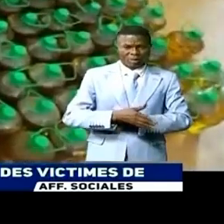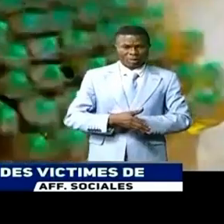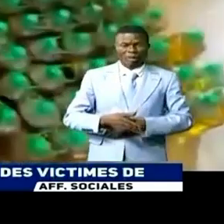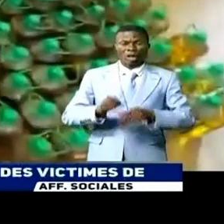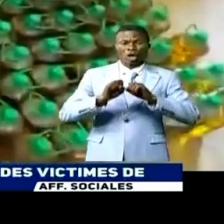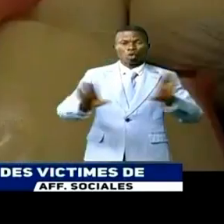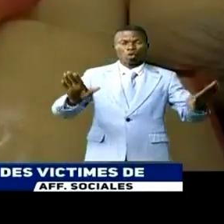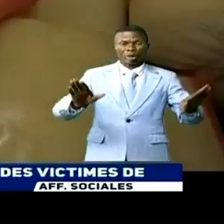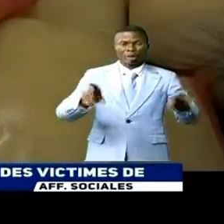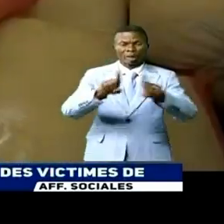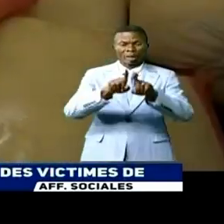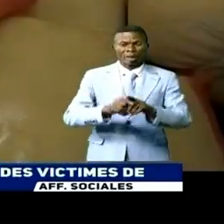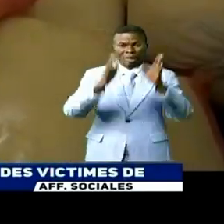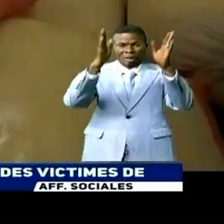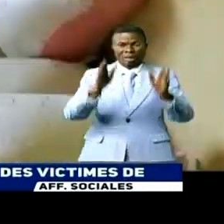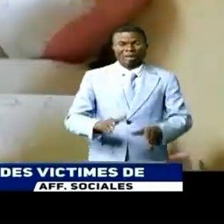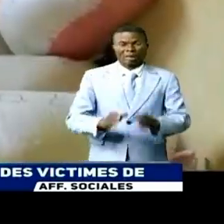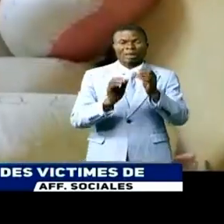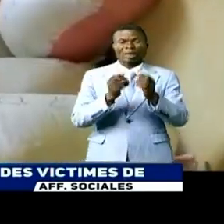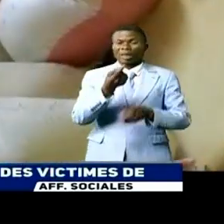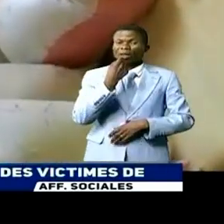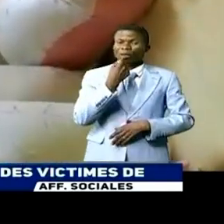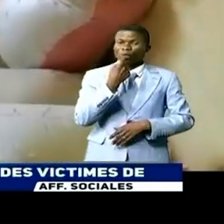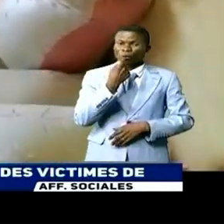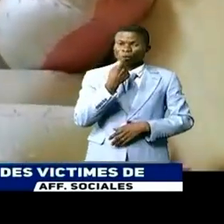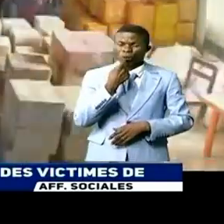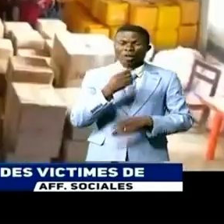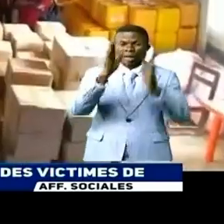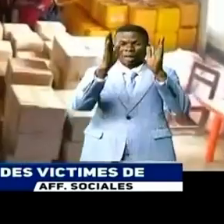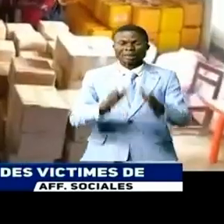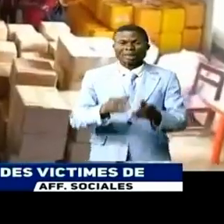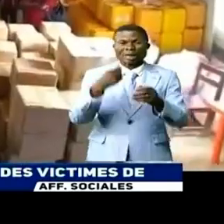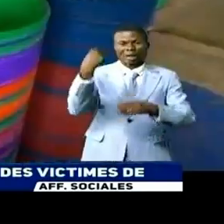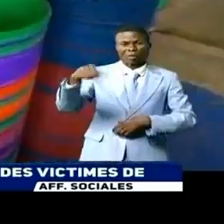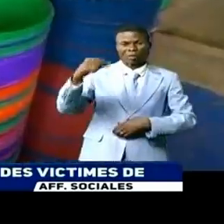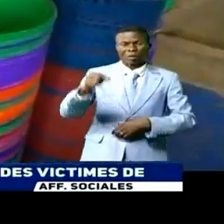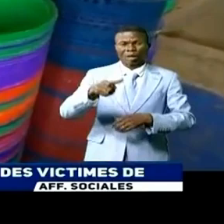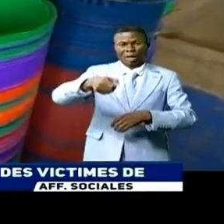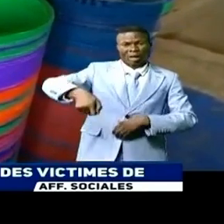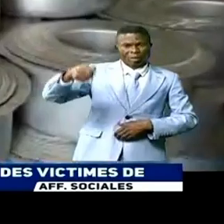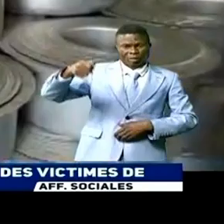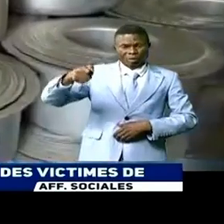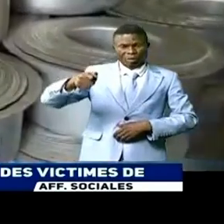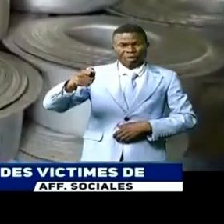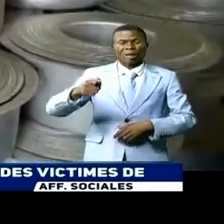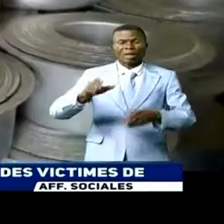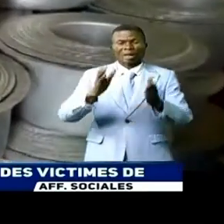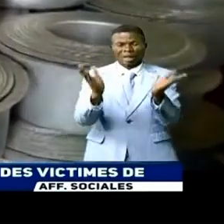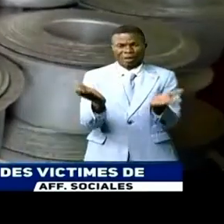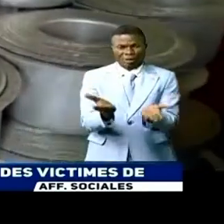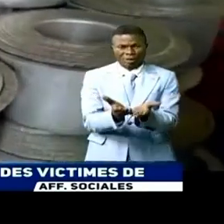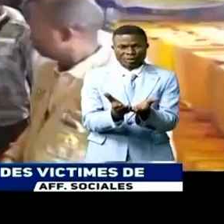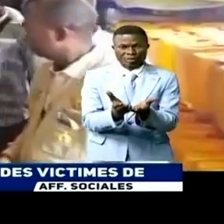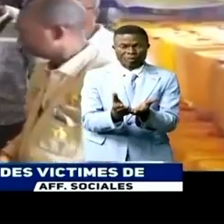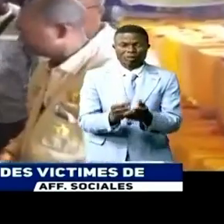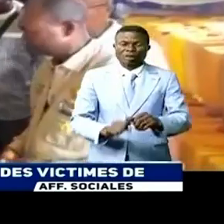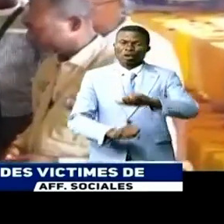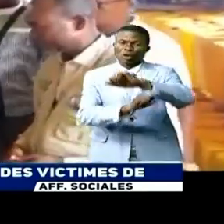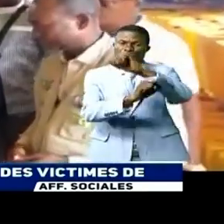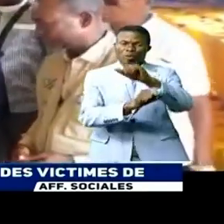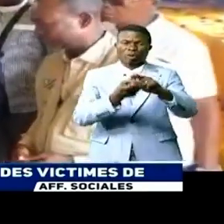des sacs de sel de cuisine de sable haricots l'ebit novik débat se déplace roll c'est une assistance du gouvernement